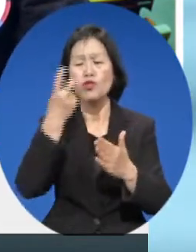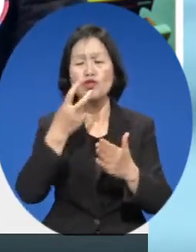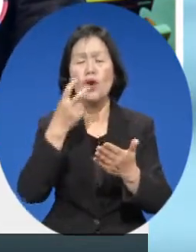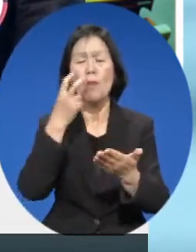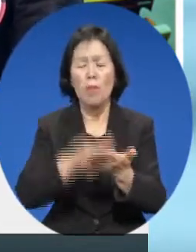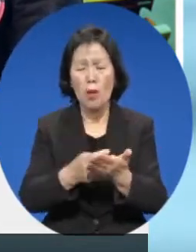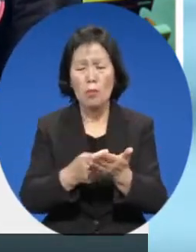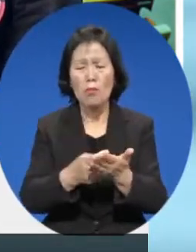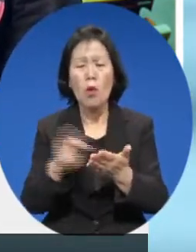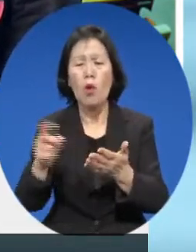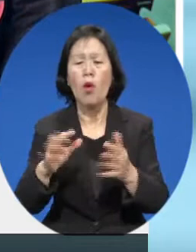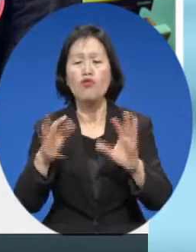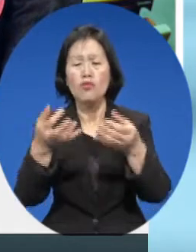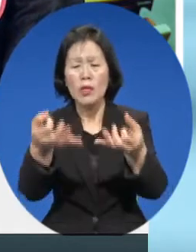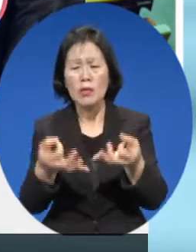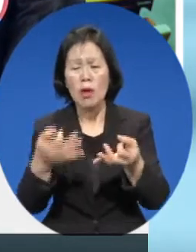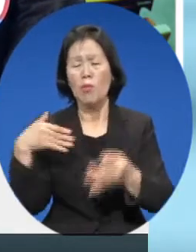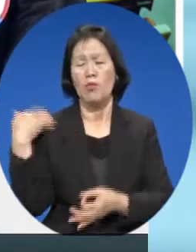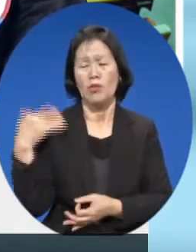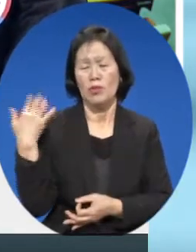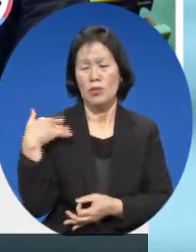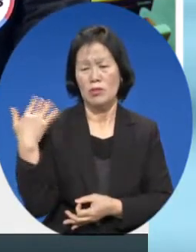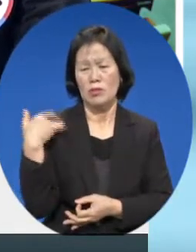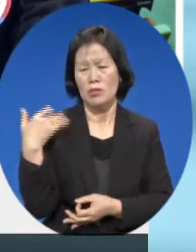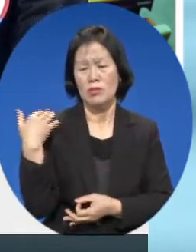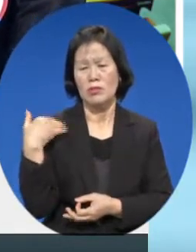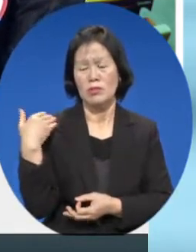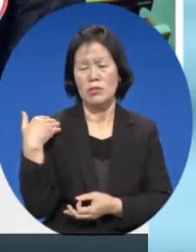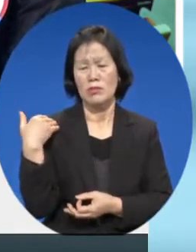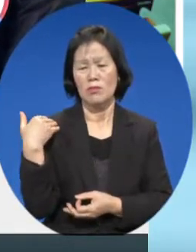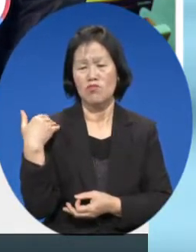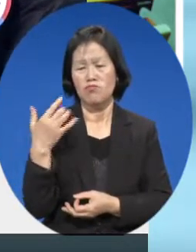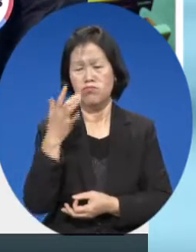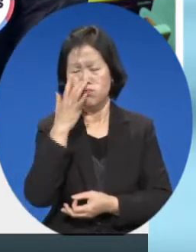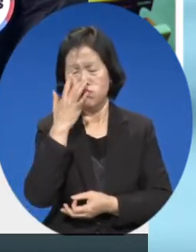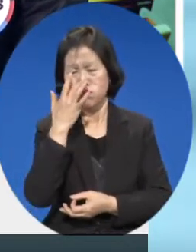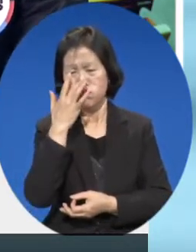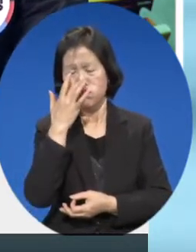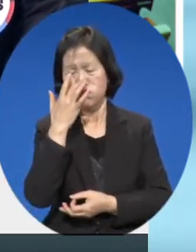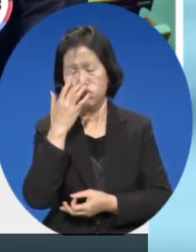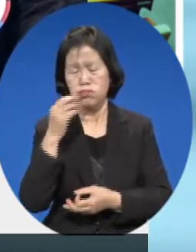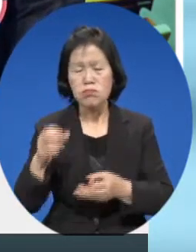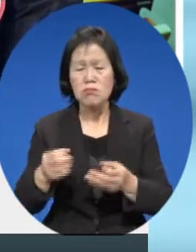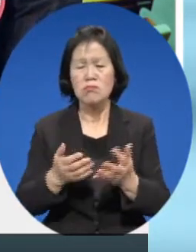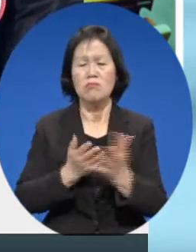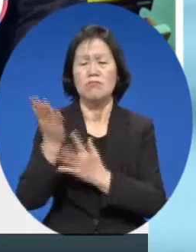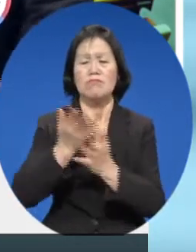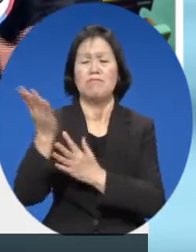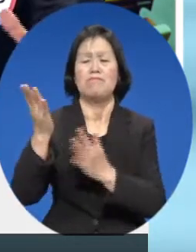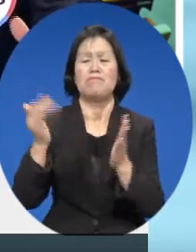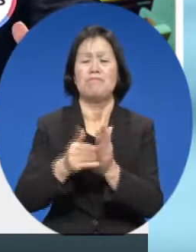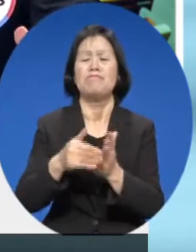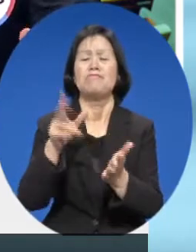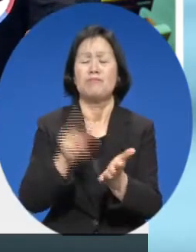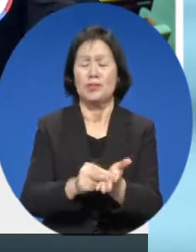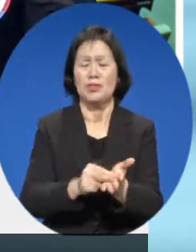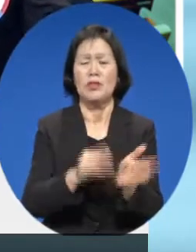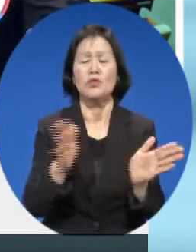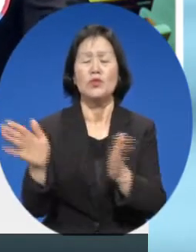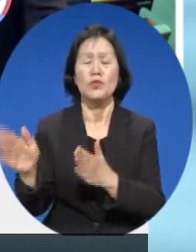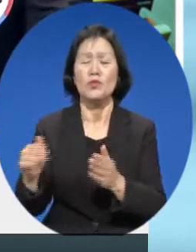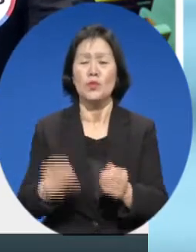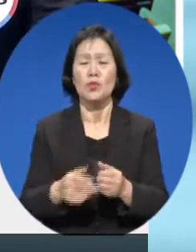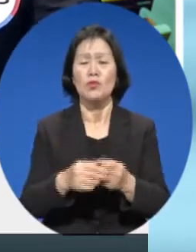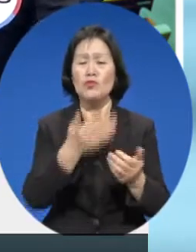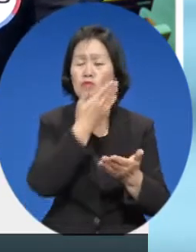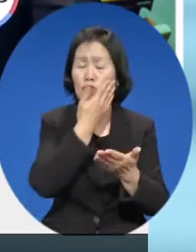모른 상황에서 통과시키지 않느냐는 그런 비판에서 자유로울 수 없을것 같은데요 더불어서 아까 또 한 가지 내용 같은 경우에도 사실 이번 같은 경우에는